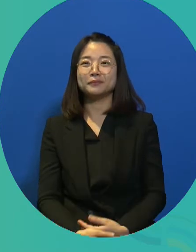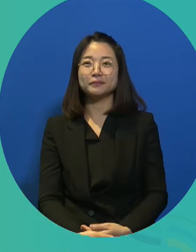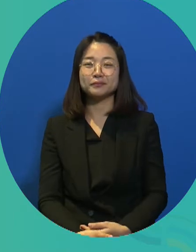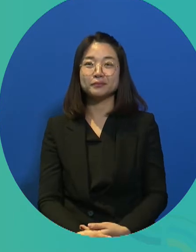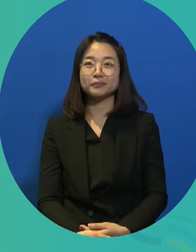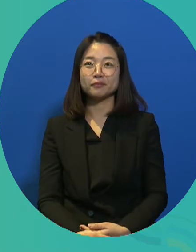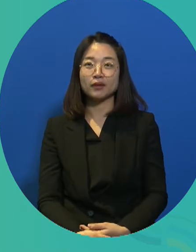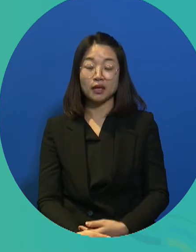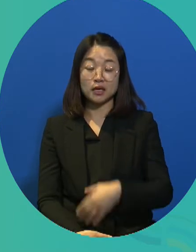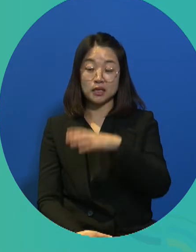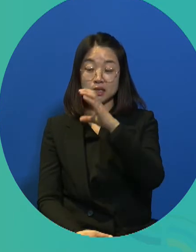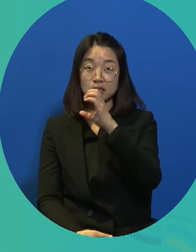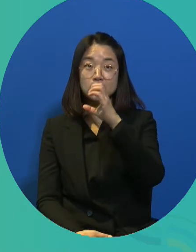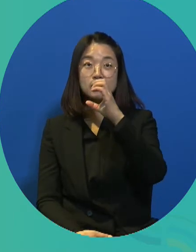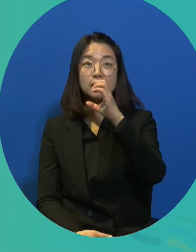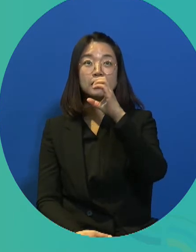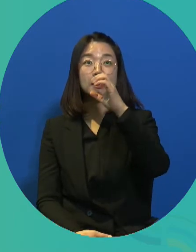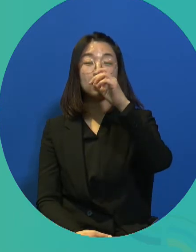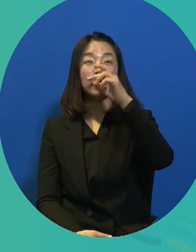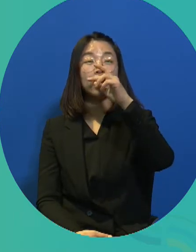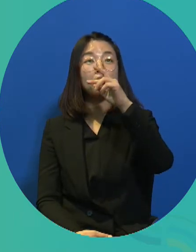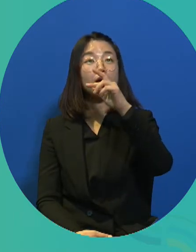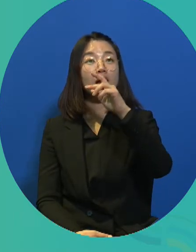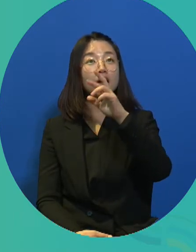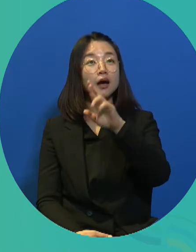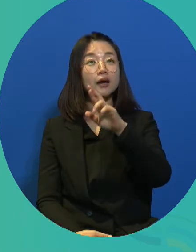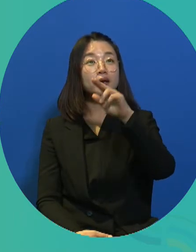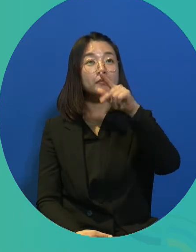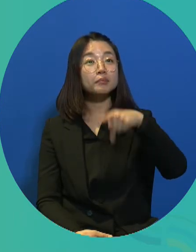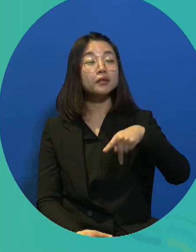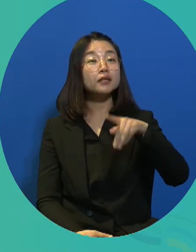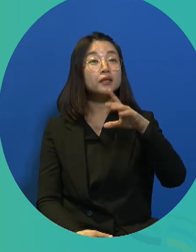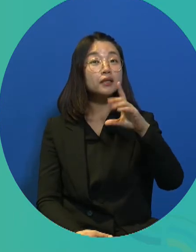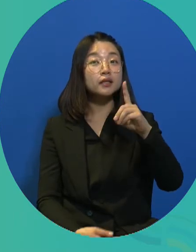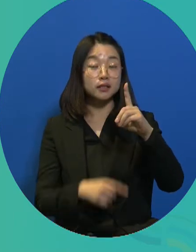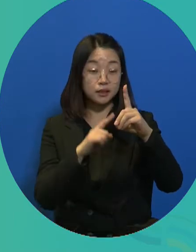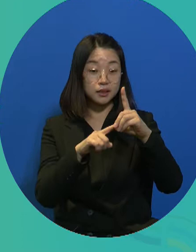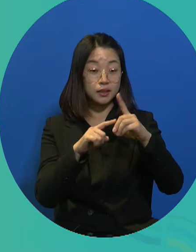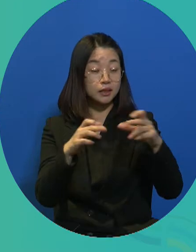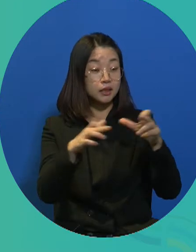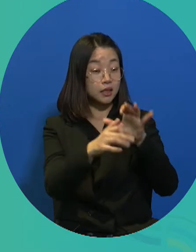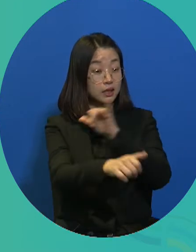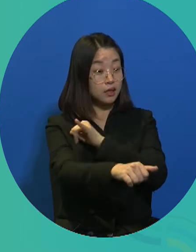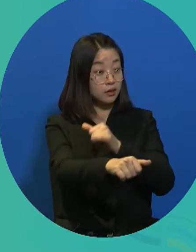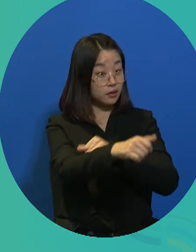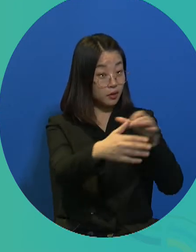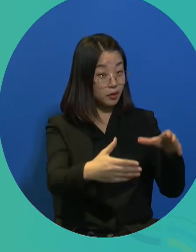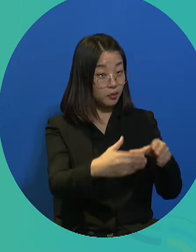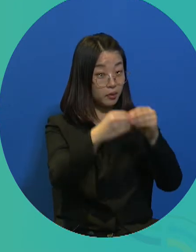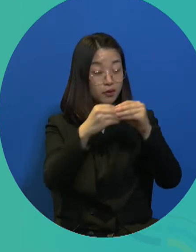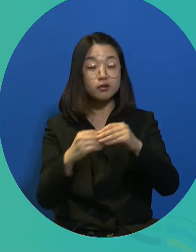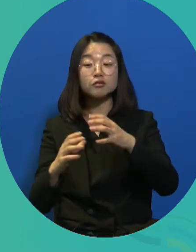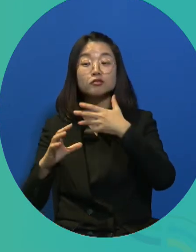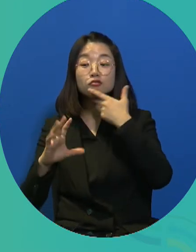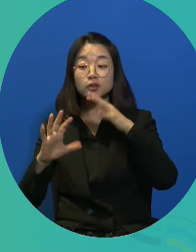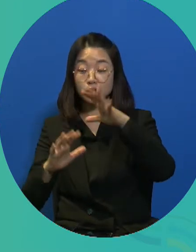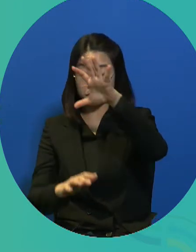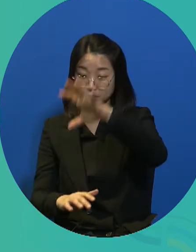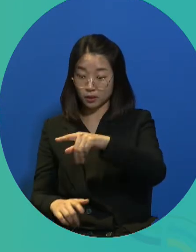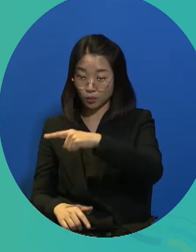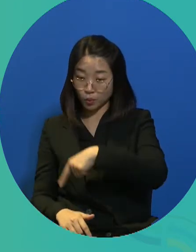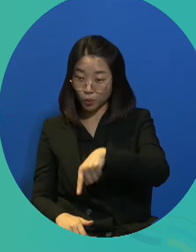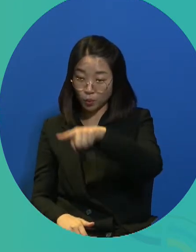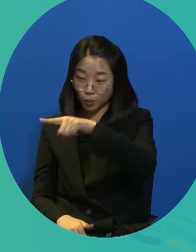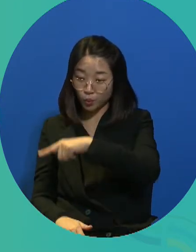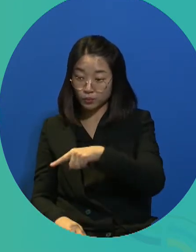이행을 남반구에서 그러니까 다른 나라에서 이행이 될 수 있도록 지원을 했고 이것 자체는 나쁘진 않습니다.